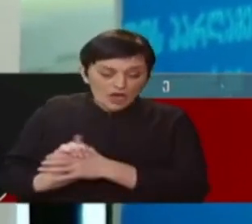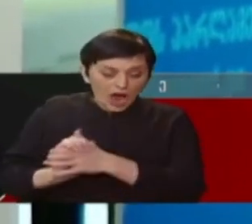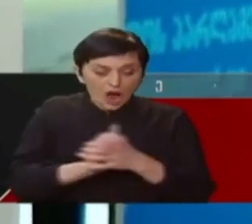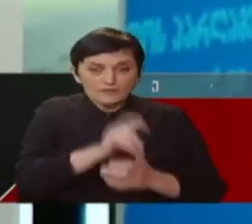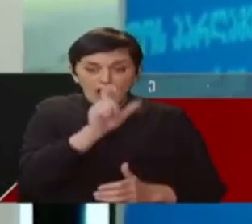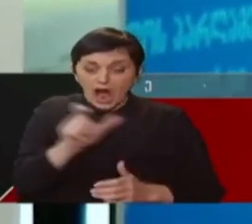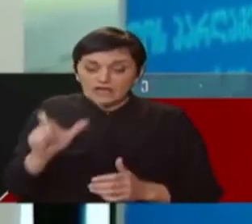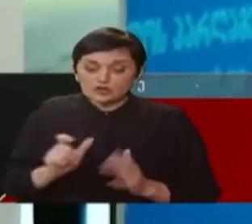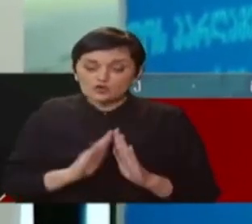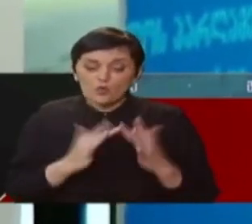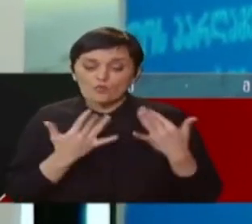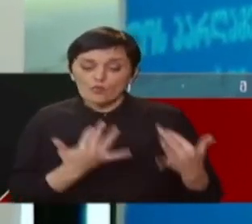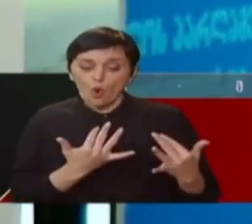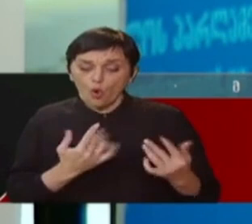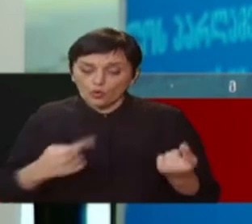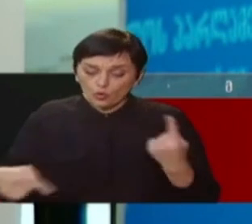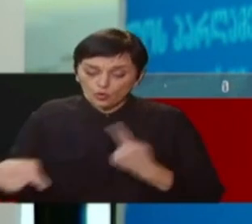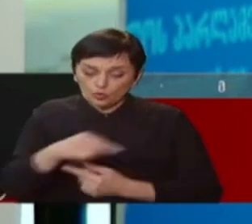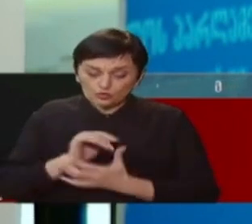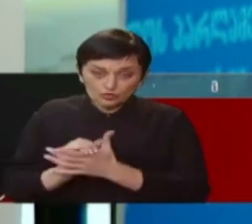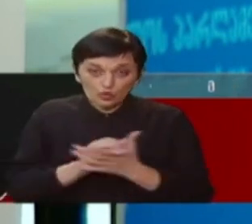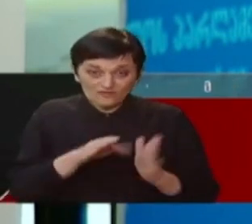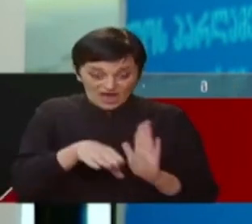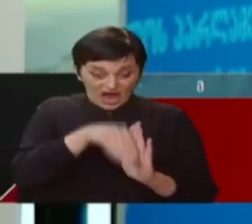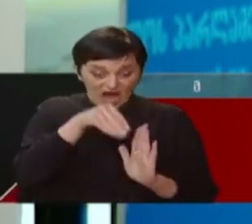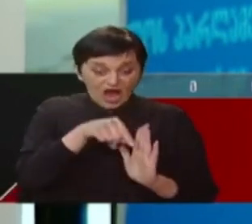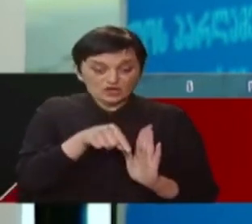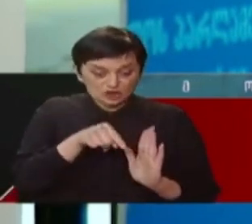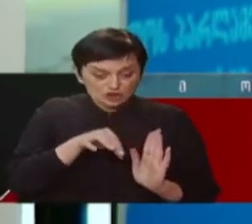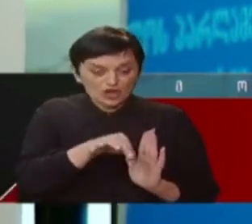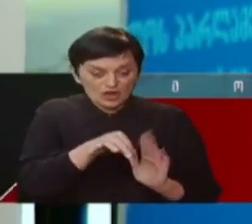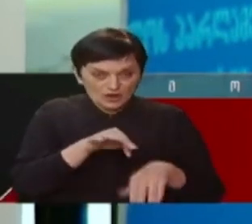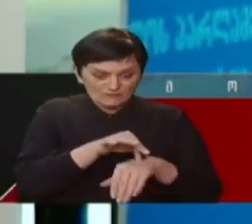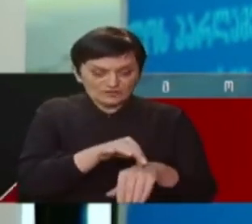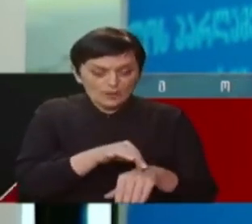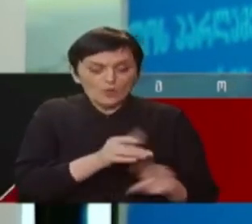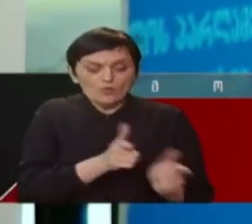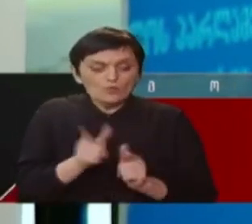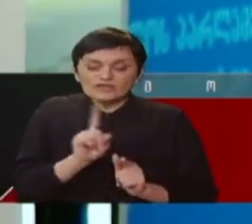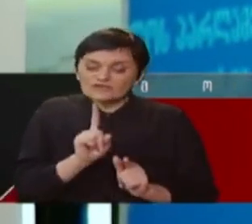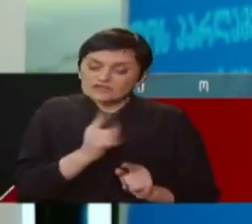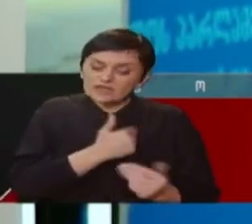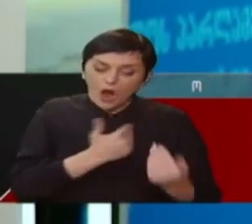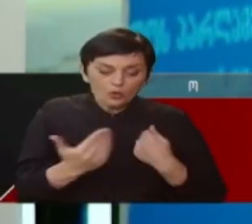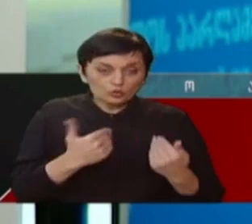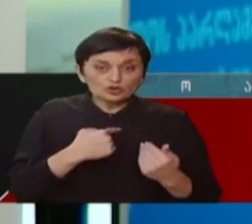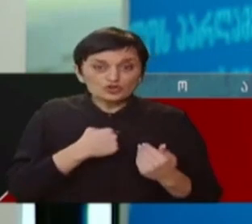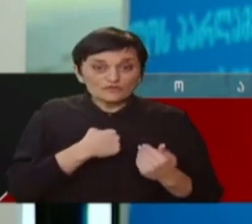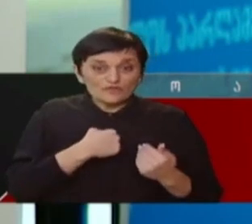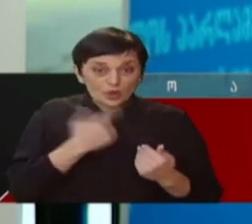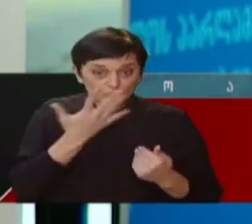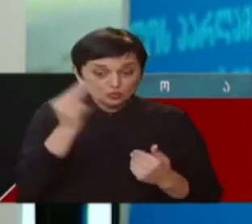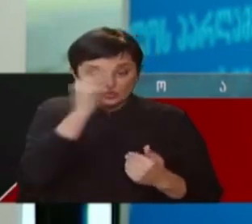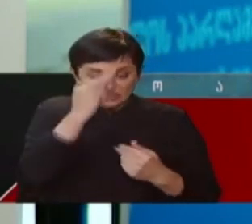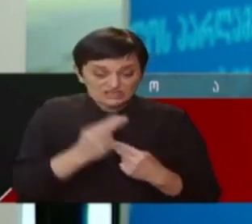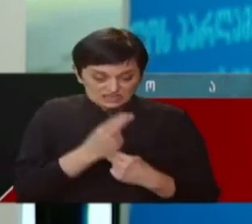ადამიანების მოთხოვნას აკონსოლიდირებს და ამ არჩევნებამდე ადამიანები მიყავს მომზადებული ვის რა უნდა ამის მიხედვით. ჩვენ მართლა სასწაული გვაქვს ეს თუ წარმატება